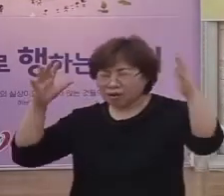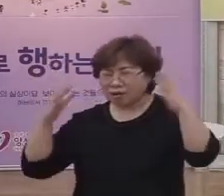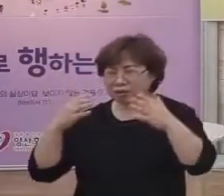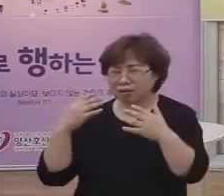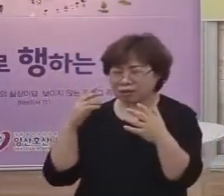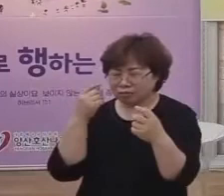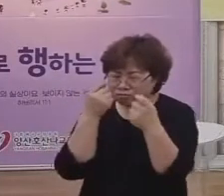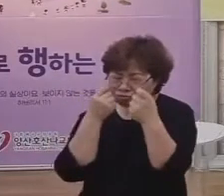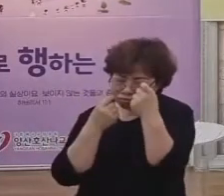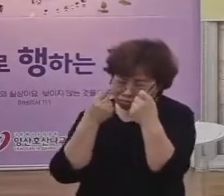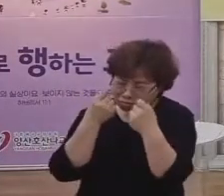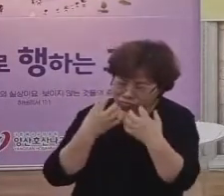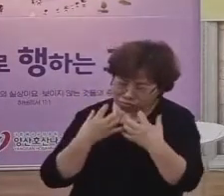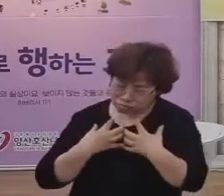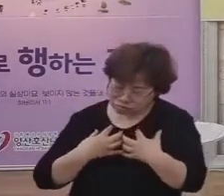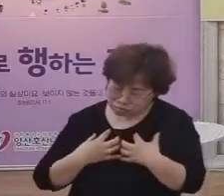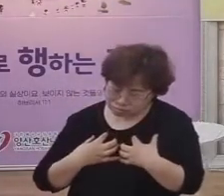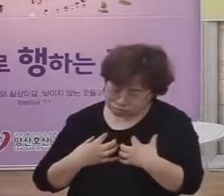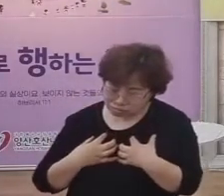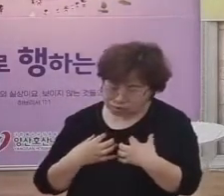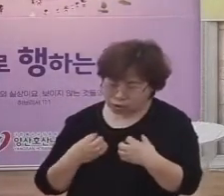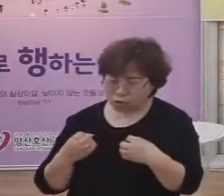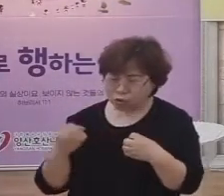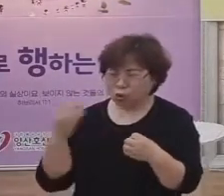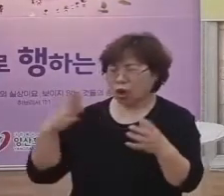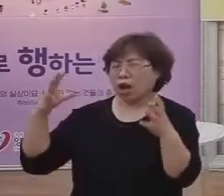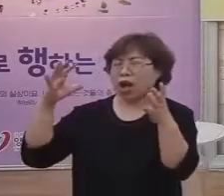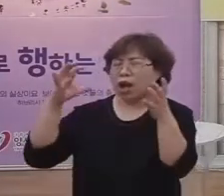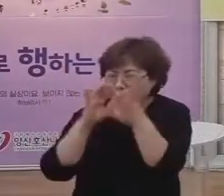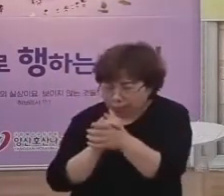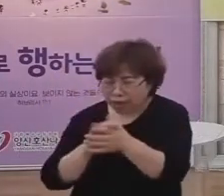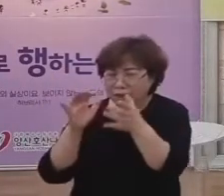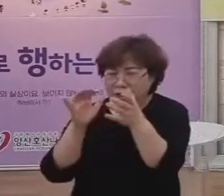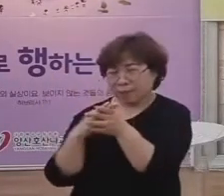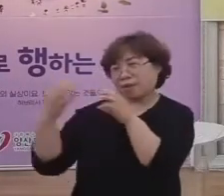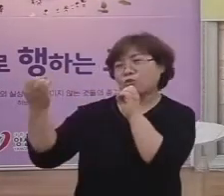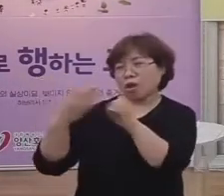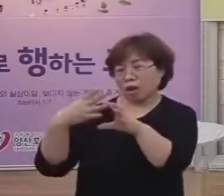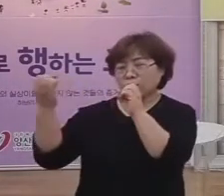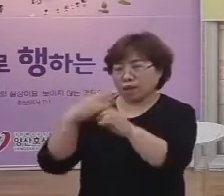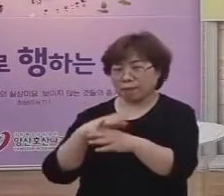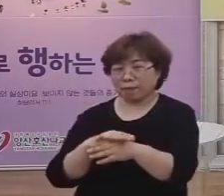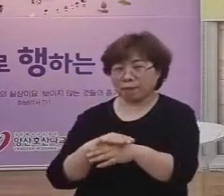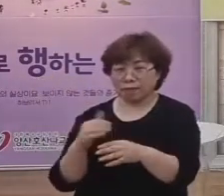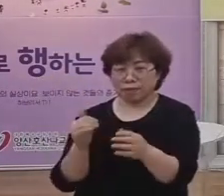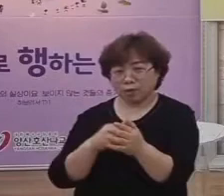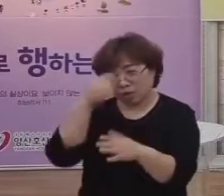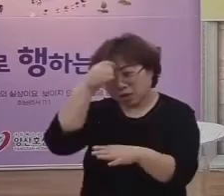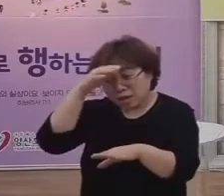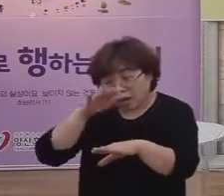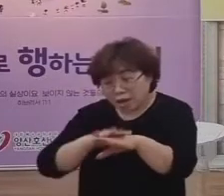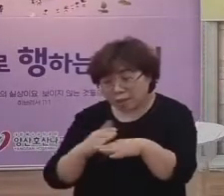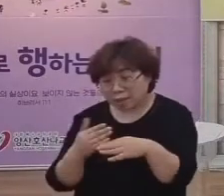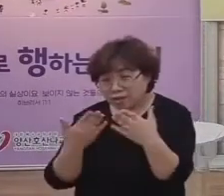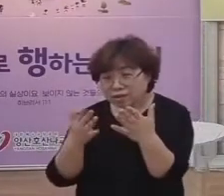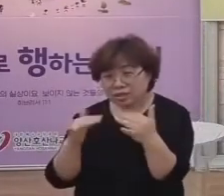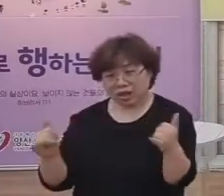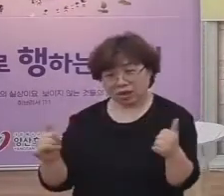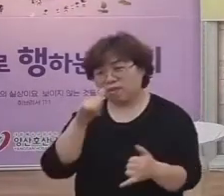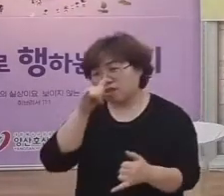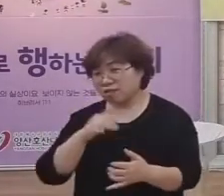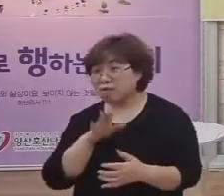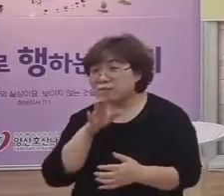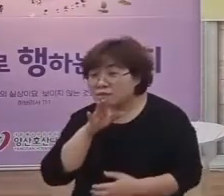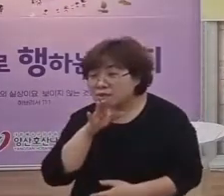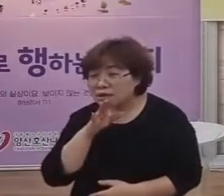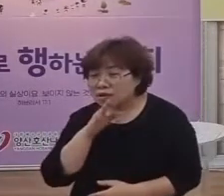은혜를 받고 눈물을 흘리고 때로는 아멘 하면서 화답하기도 하면서 그렇게 예배를 드리지 않습니까? 어떠세요?